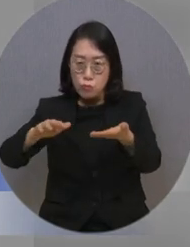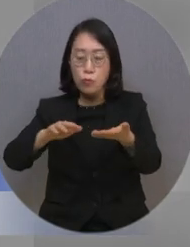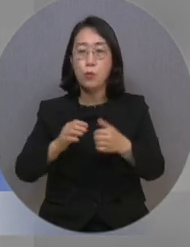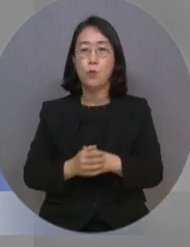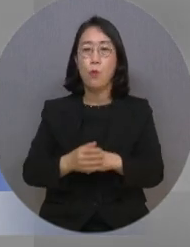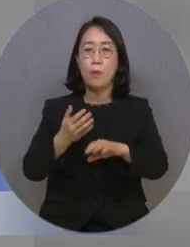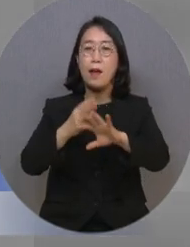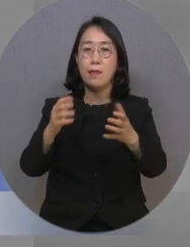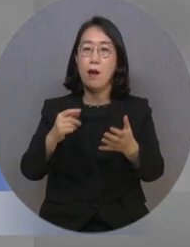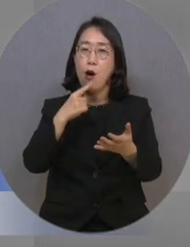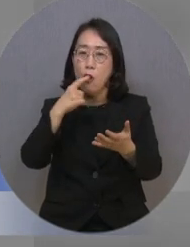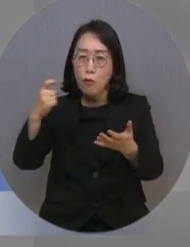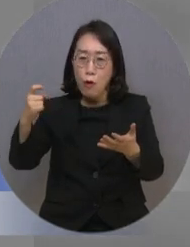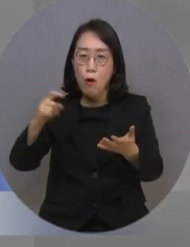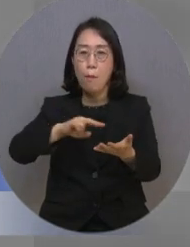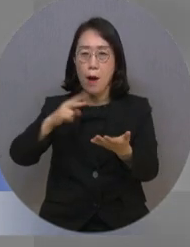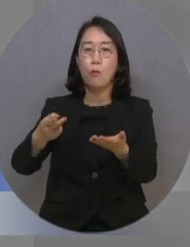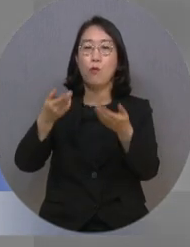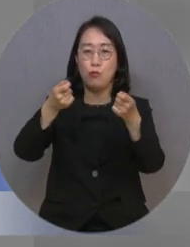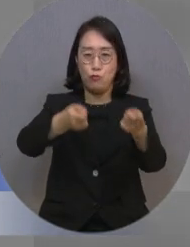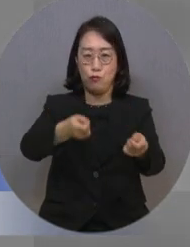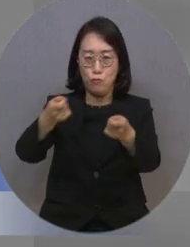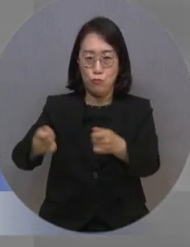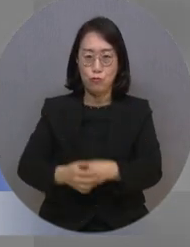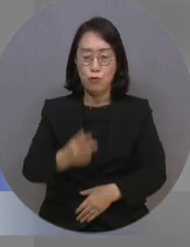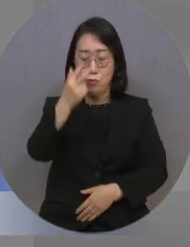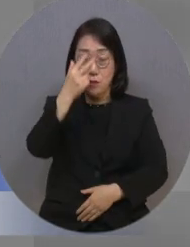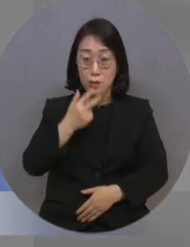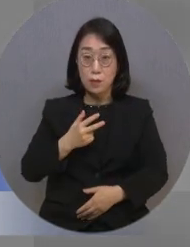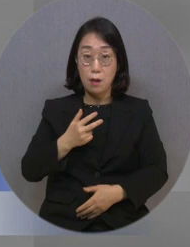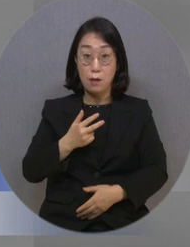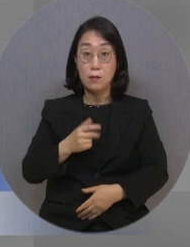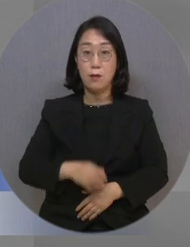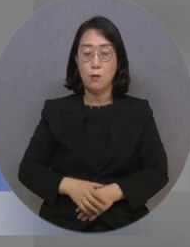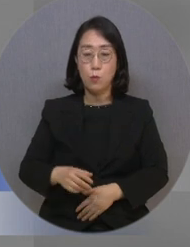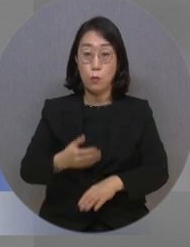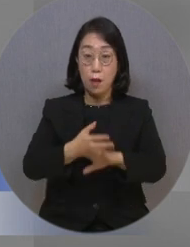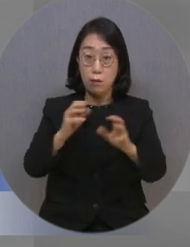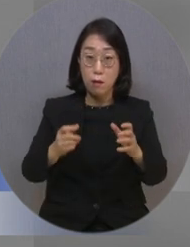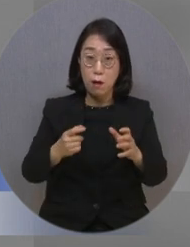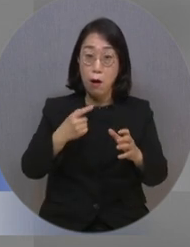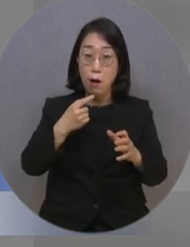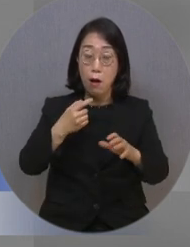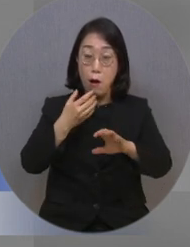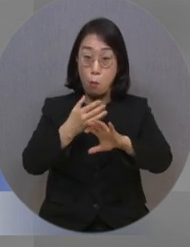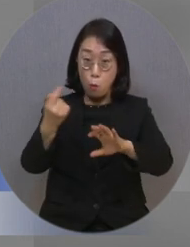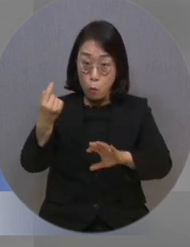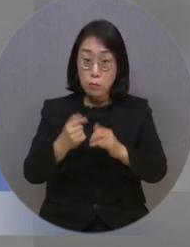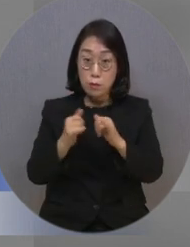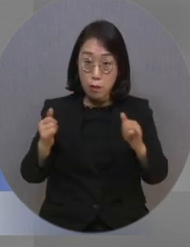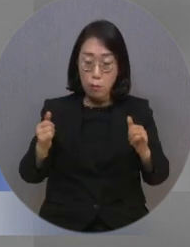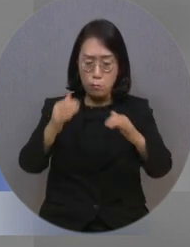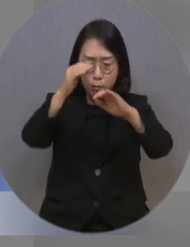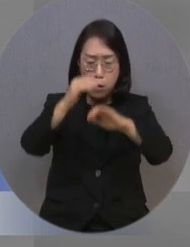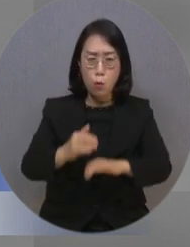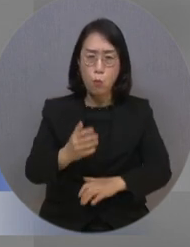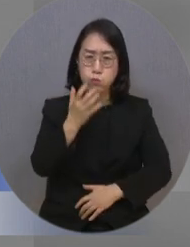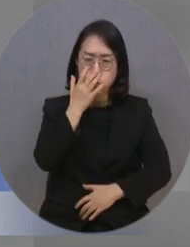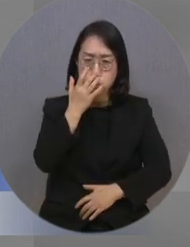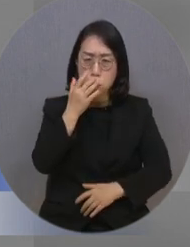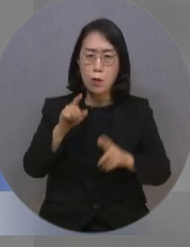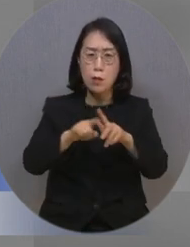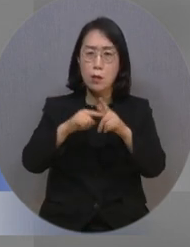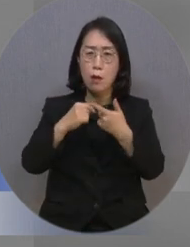제작한다고 합니다 기존에는 시각장애인이나 외국인 표창 수상자가 표창 내용의 이해가 어려워